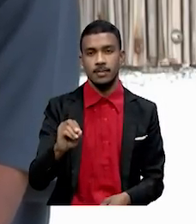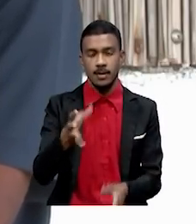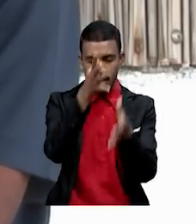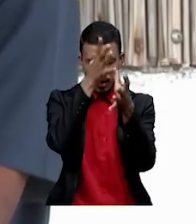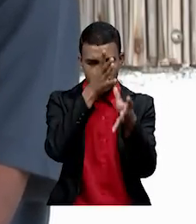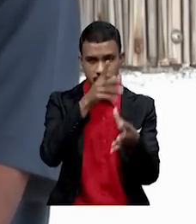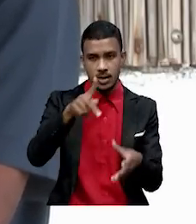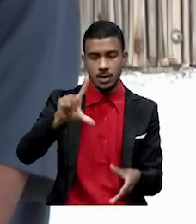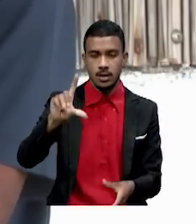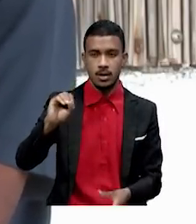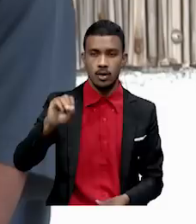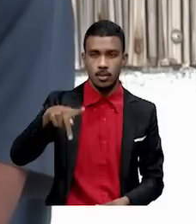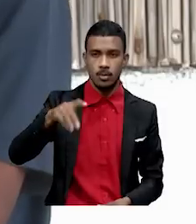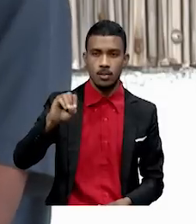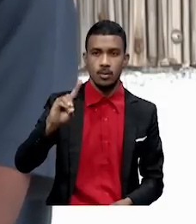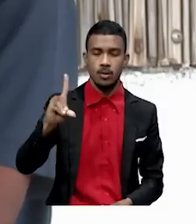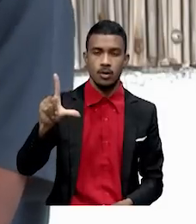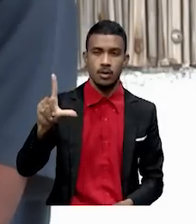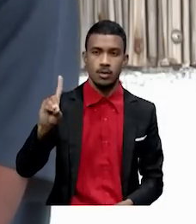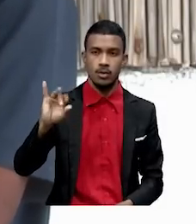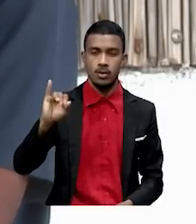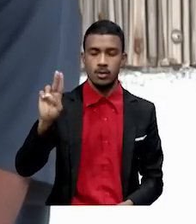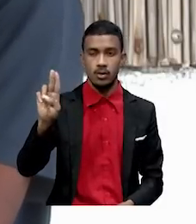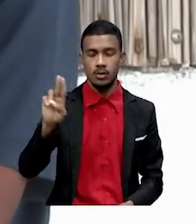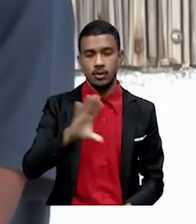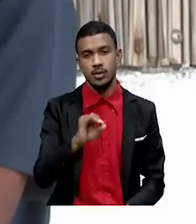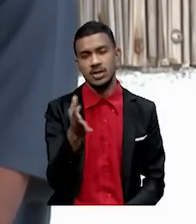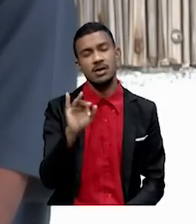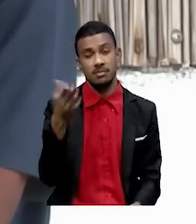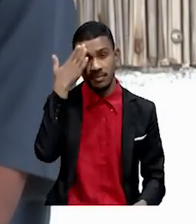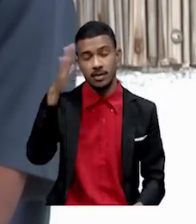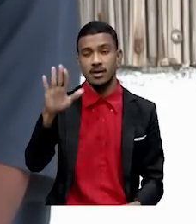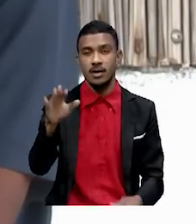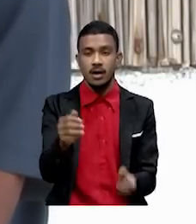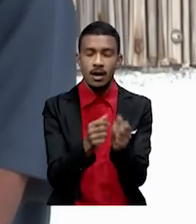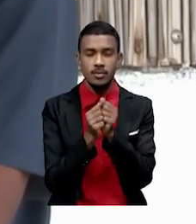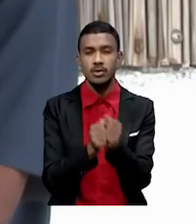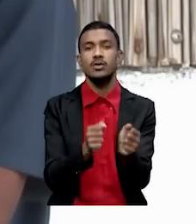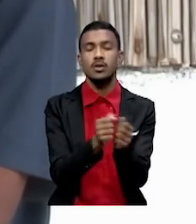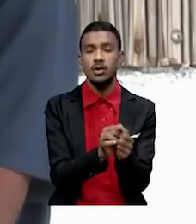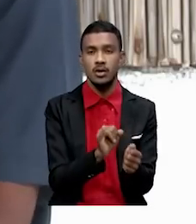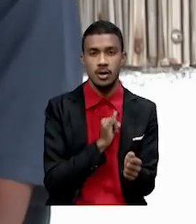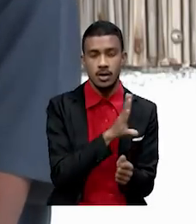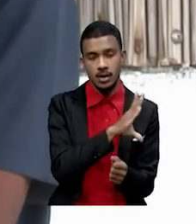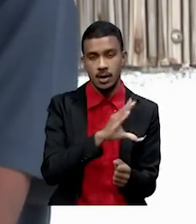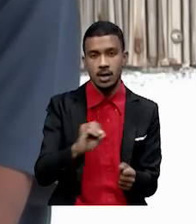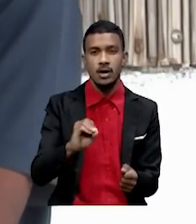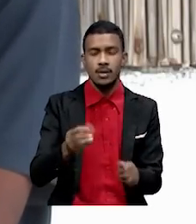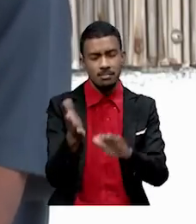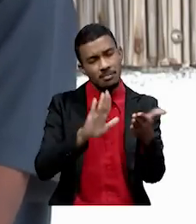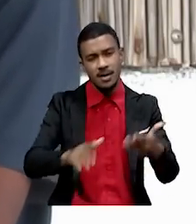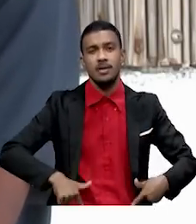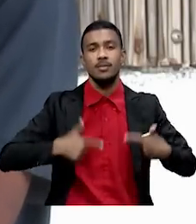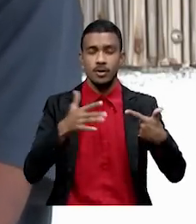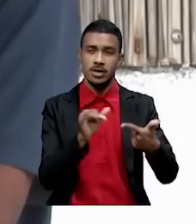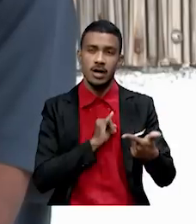dia usiba sir laku ini sih entau ne lamu tu kau mati amur tinggi lamu tu kau tengke ansa bul be ane